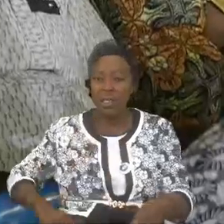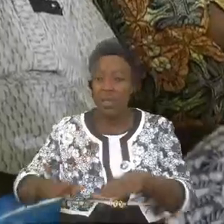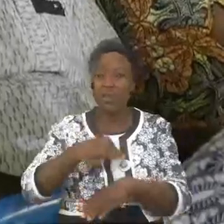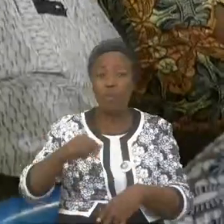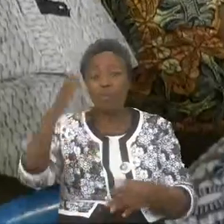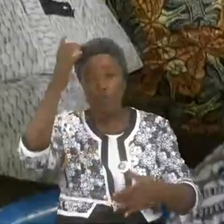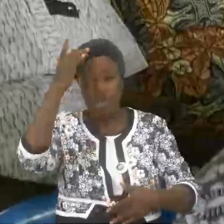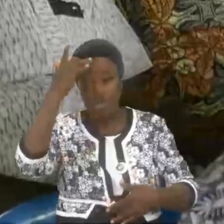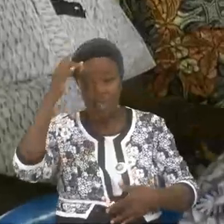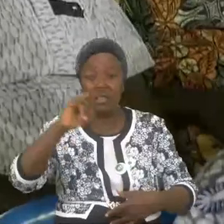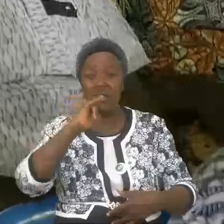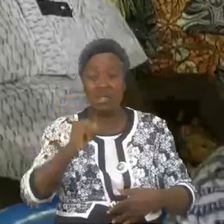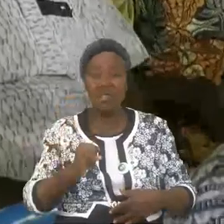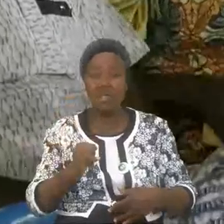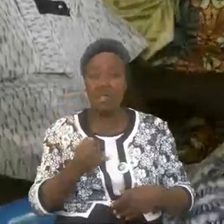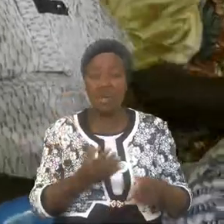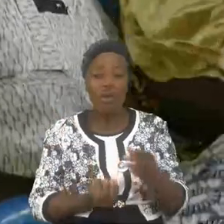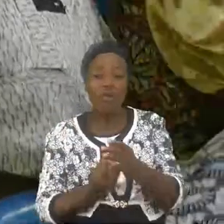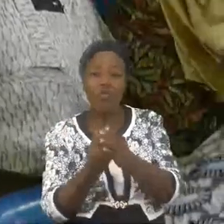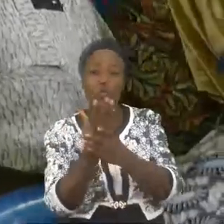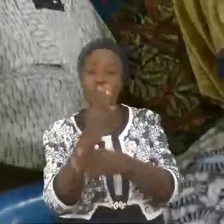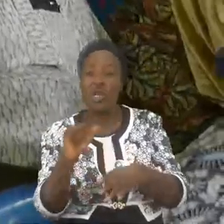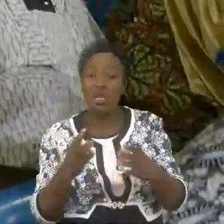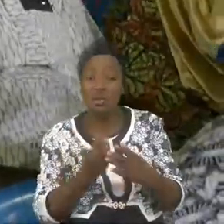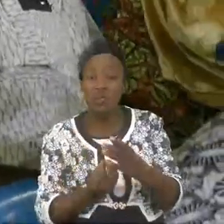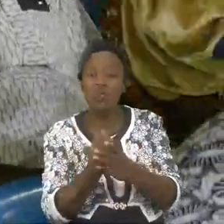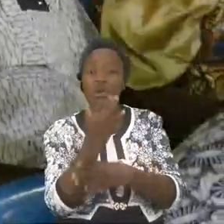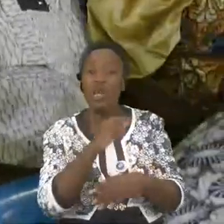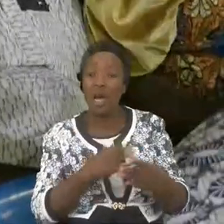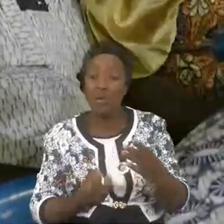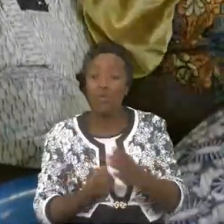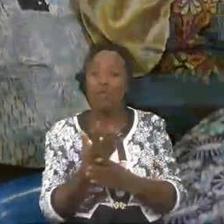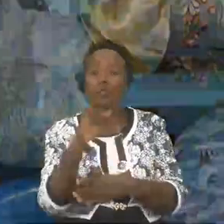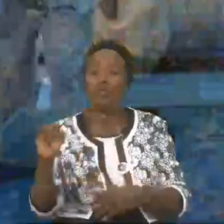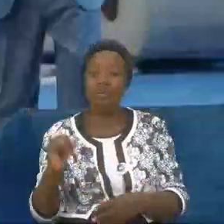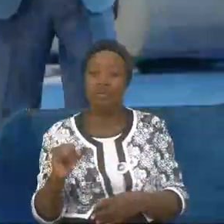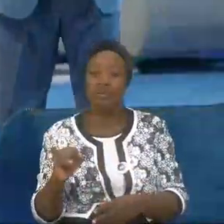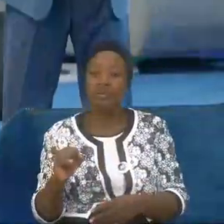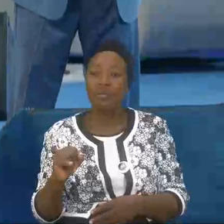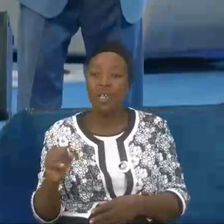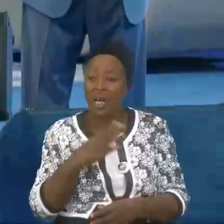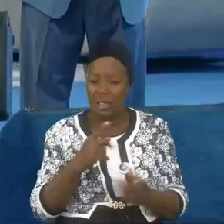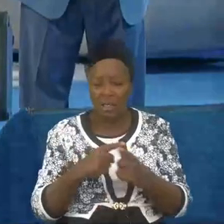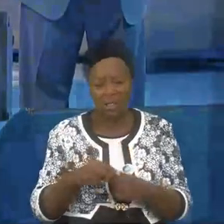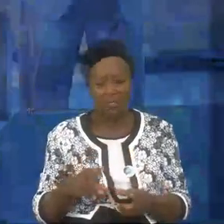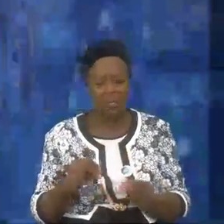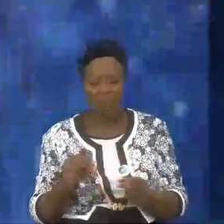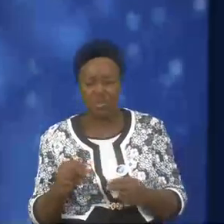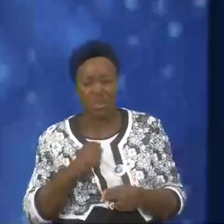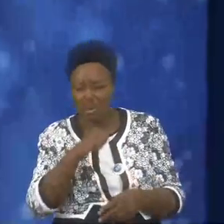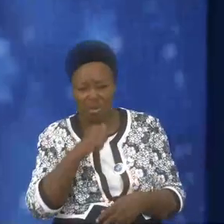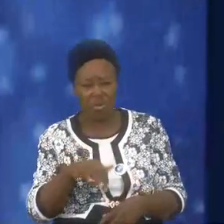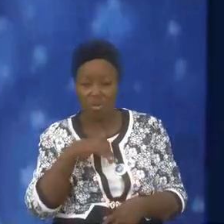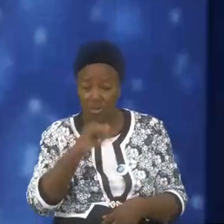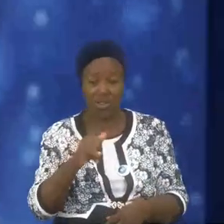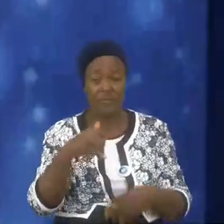le règne de la maladie augmente chaque jour. Et ils disent, je n'ai pas vérifié,